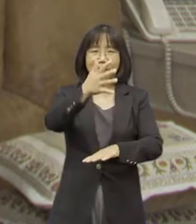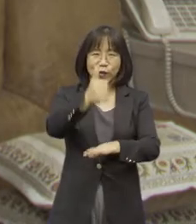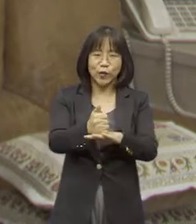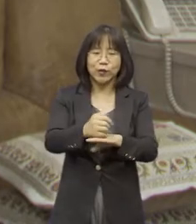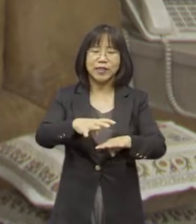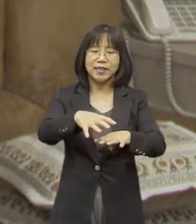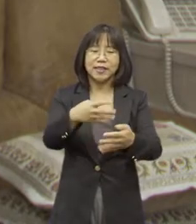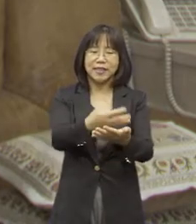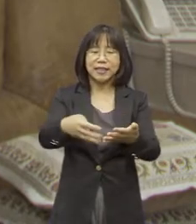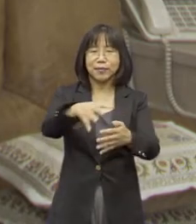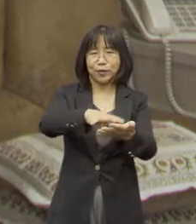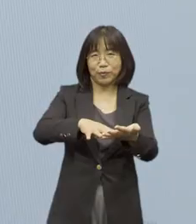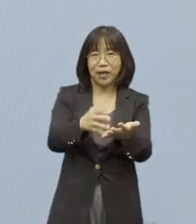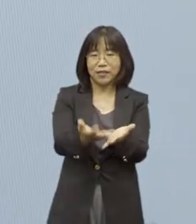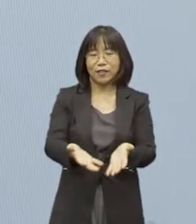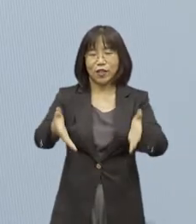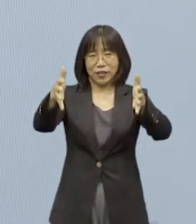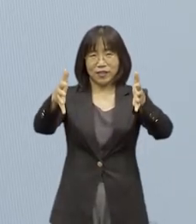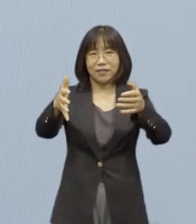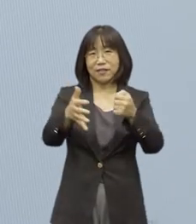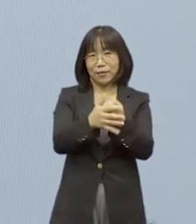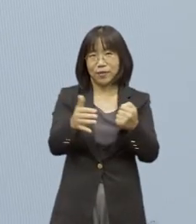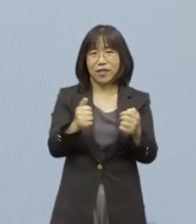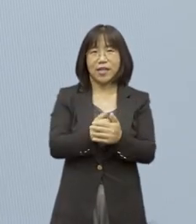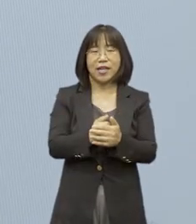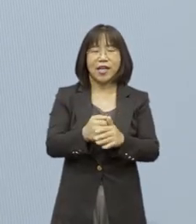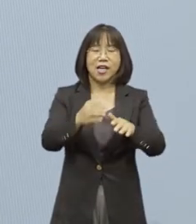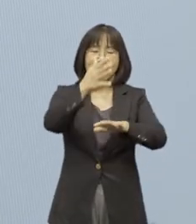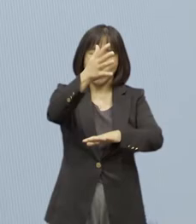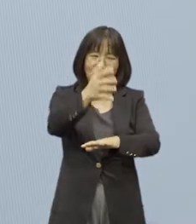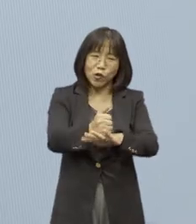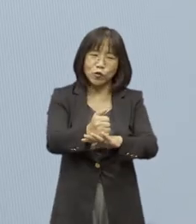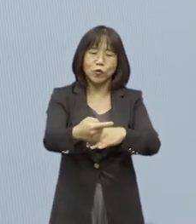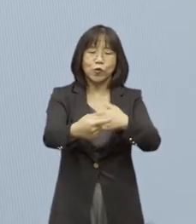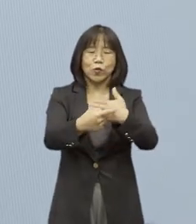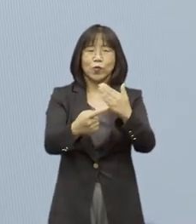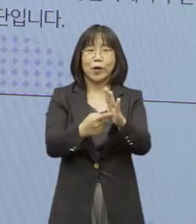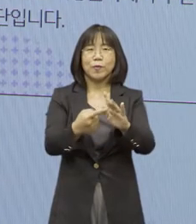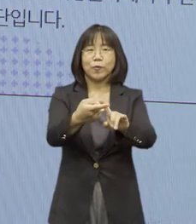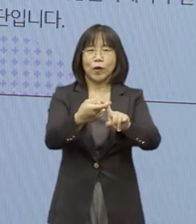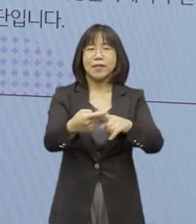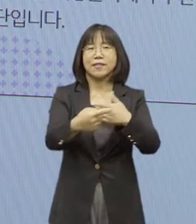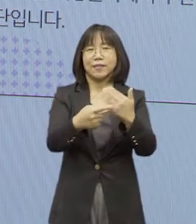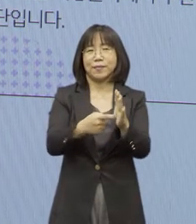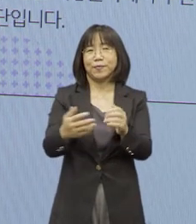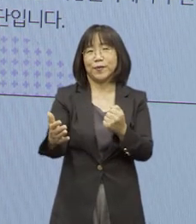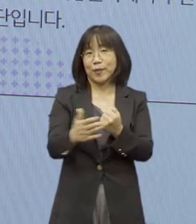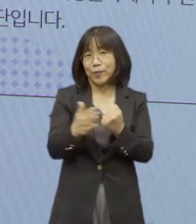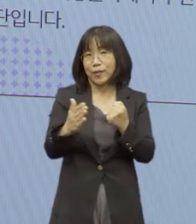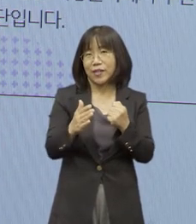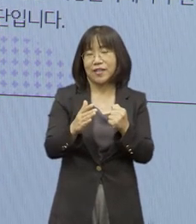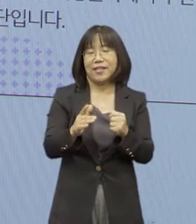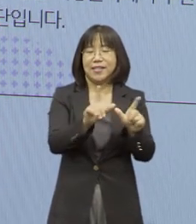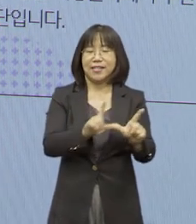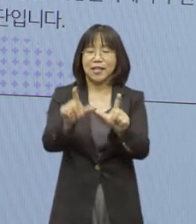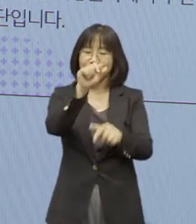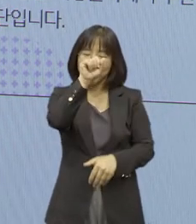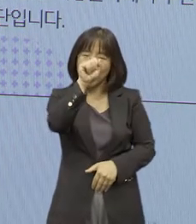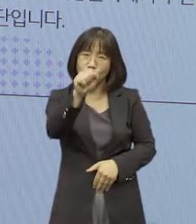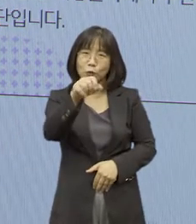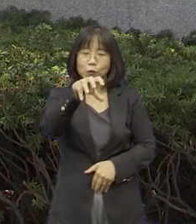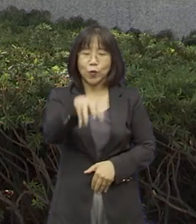게 그물망 설치 작업인데, 이렇게 구민들의 애정어린 관심과 참여가 살기 좋은 강서를